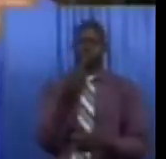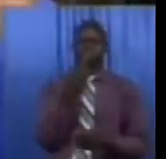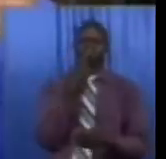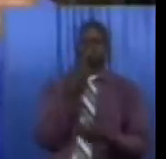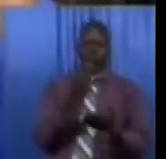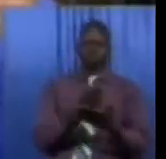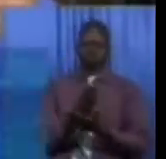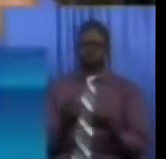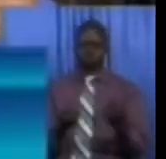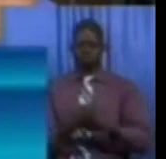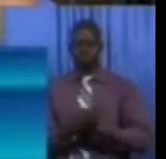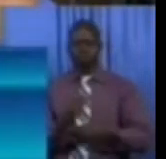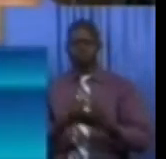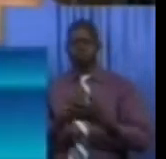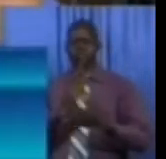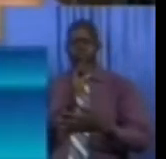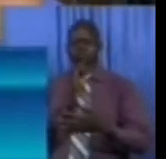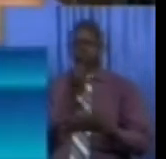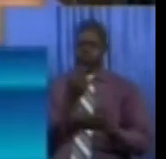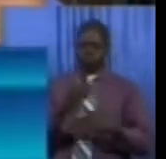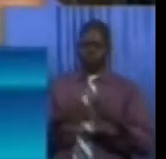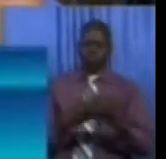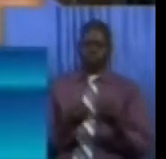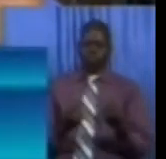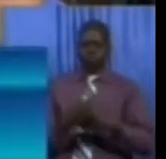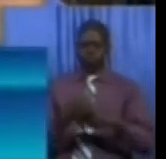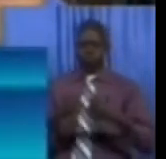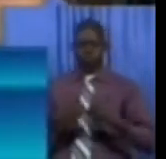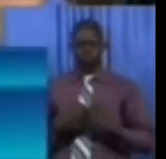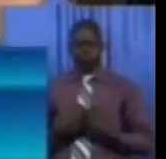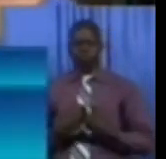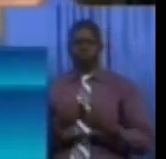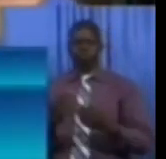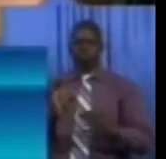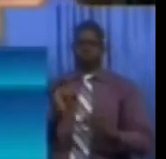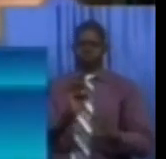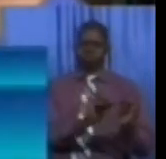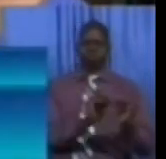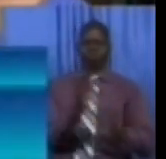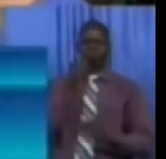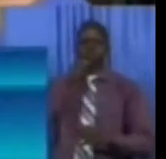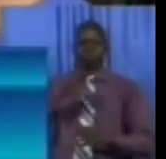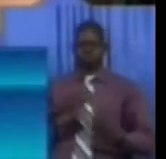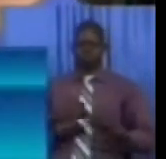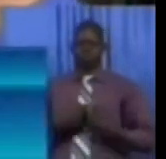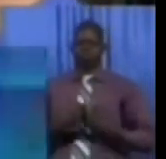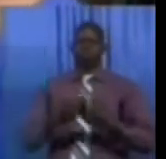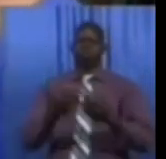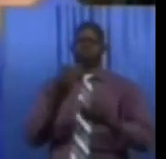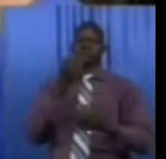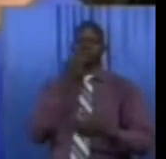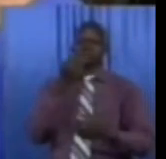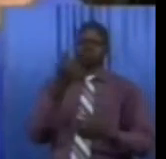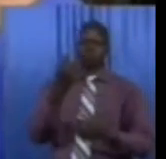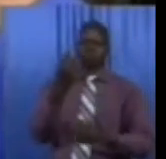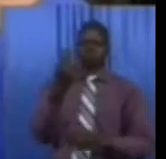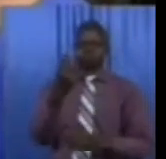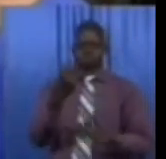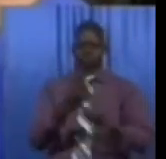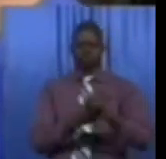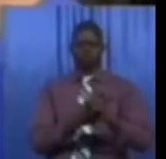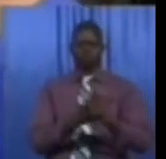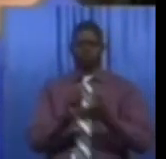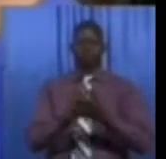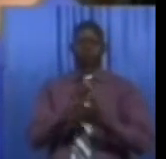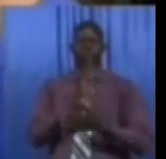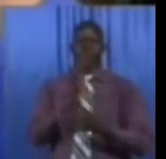jours qu'on a ça. Et quand on reçoit ce genre de dons, c'est pour dire que les filles auront à manger encore pour au moins 1 ou 2 mois. Donc c'est une très